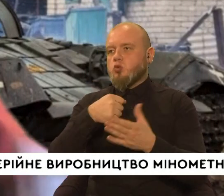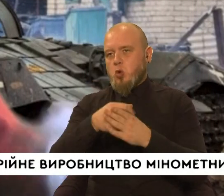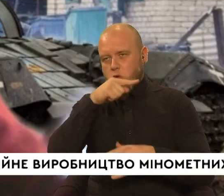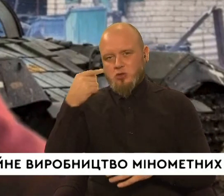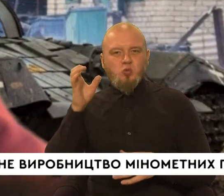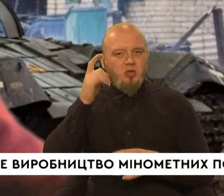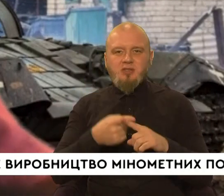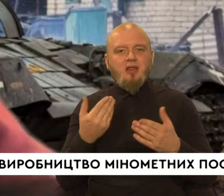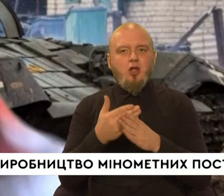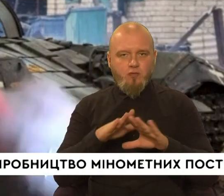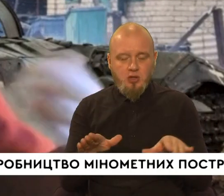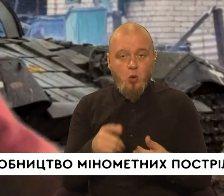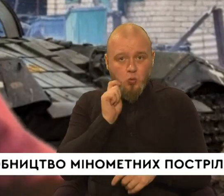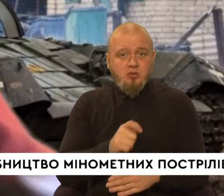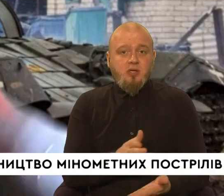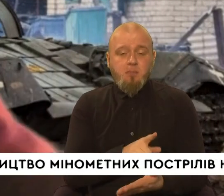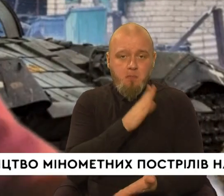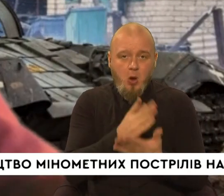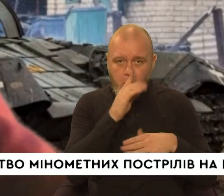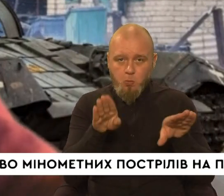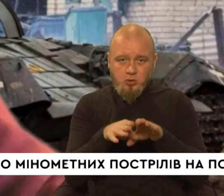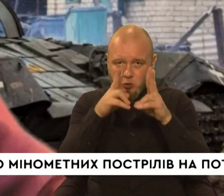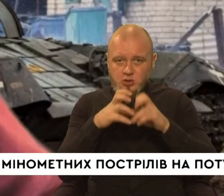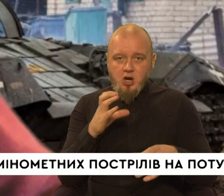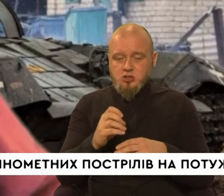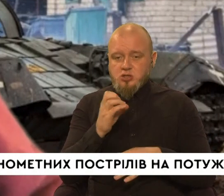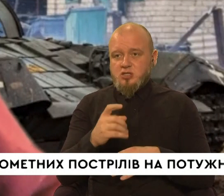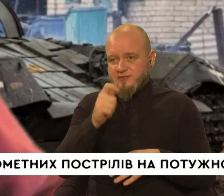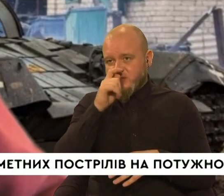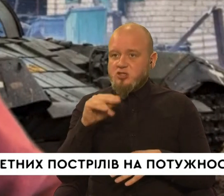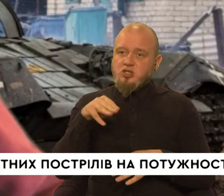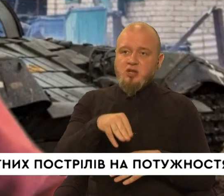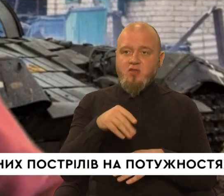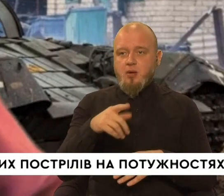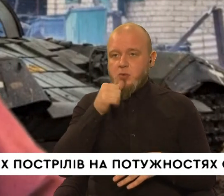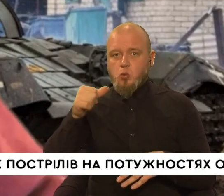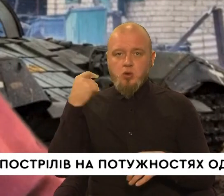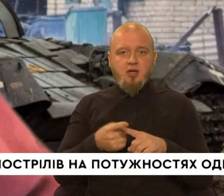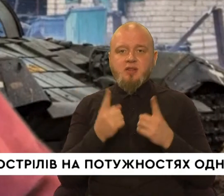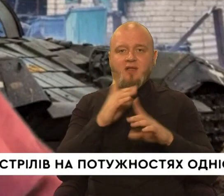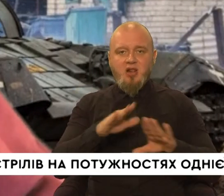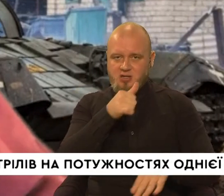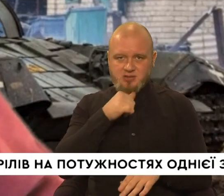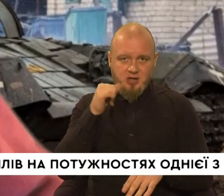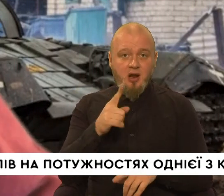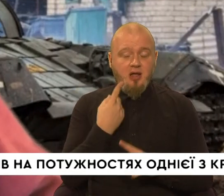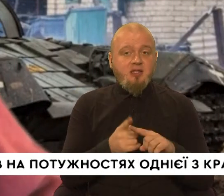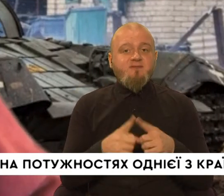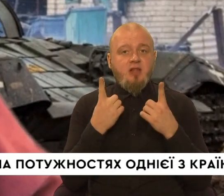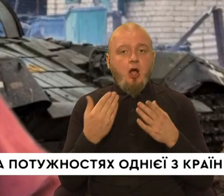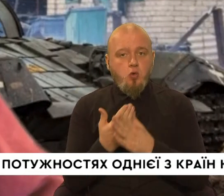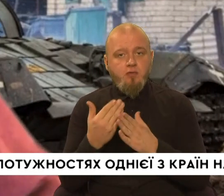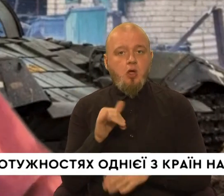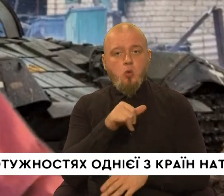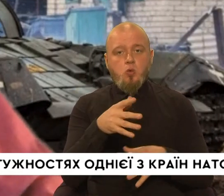Слухайте, це не новина. Українці мають подібні розслідування ще з квітня чи травня минулого року. Це не великий секрет. Але це велика новина